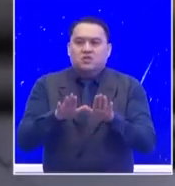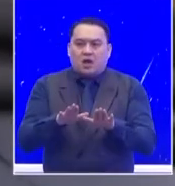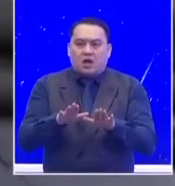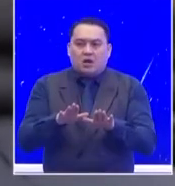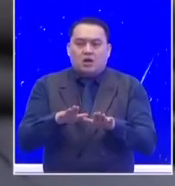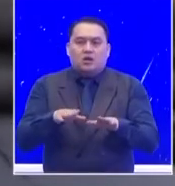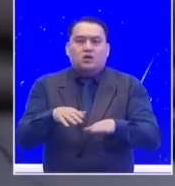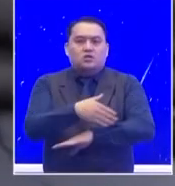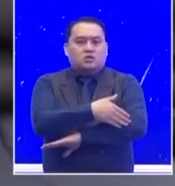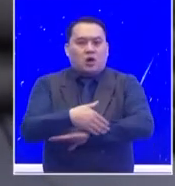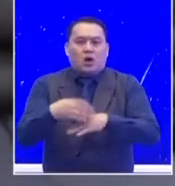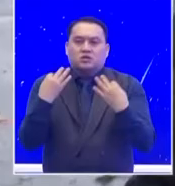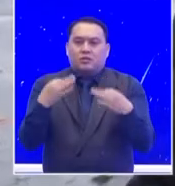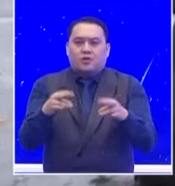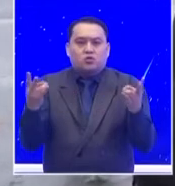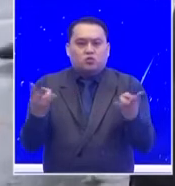зону Арбата все же